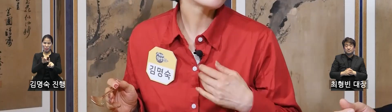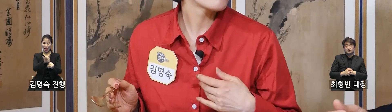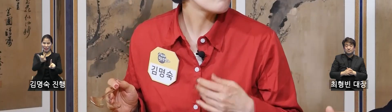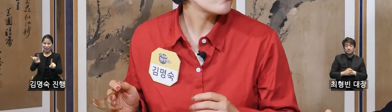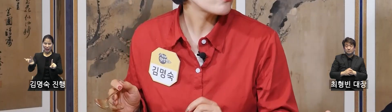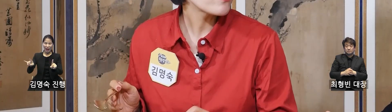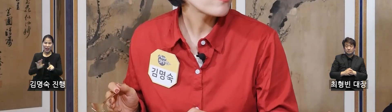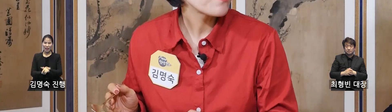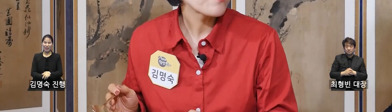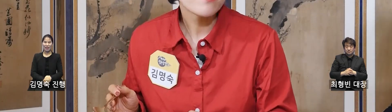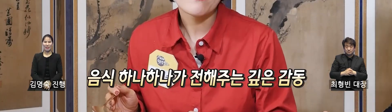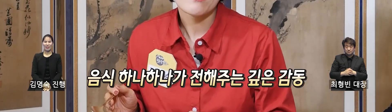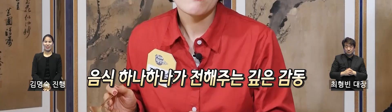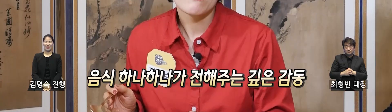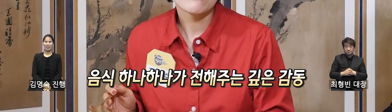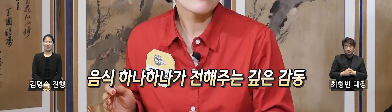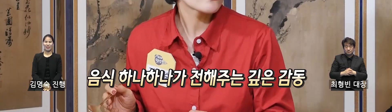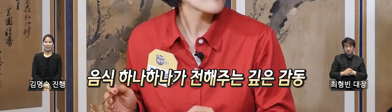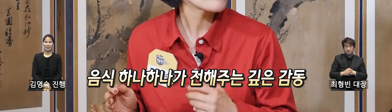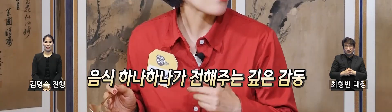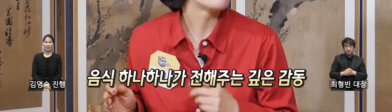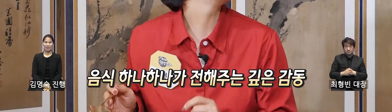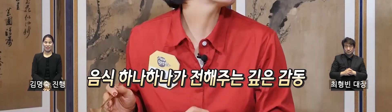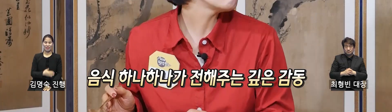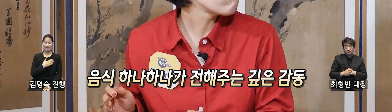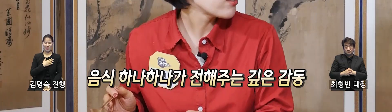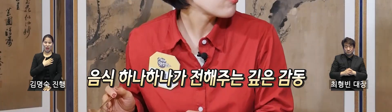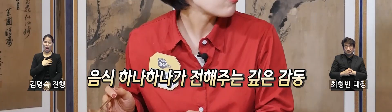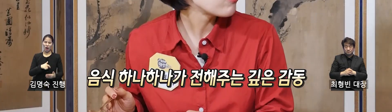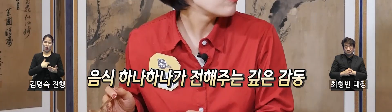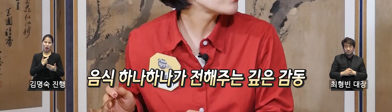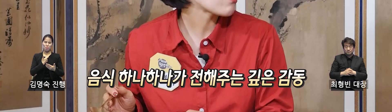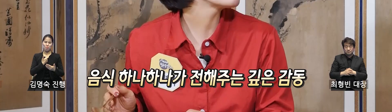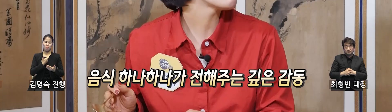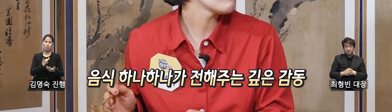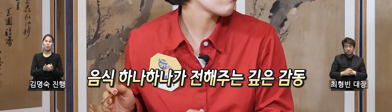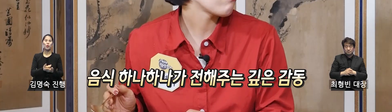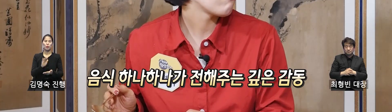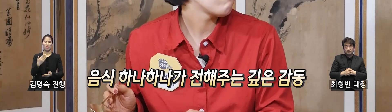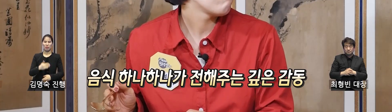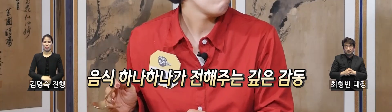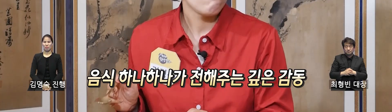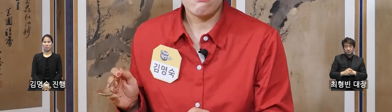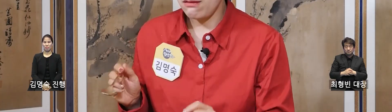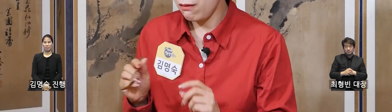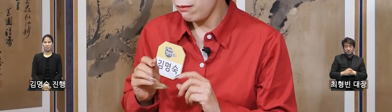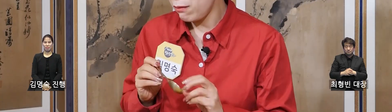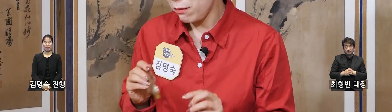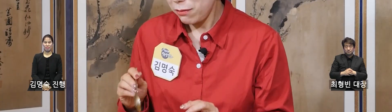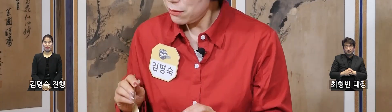아 저를 넘어 저에게 감동을 주네요 음식 하나하나가